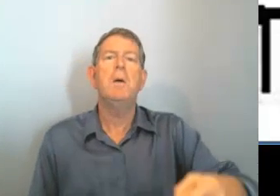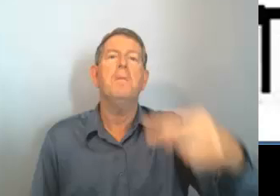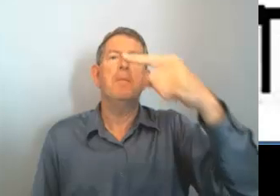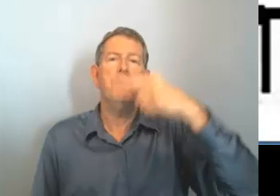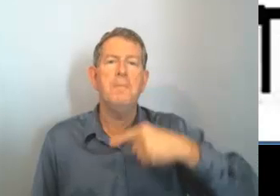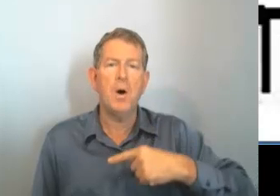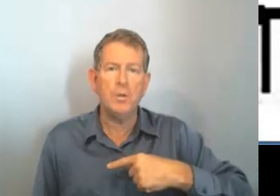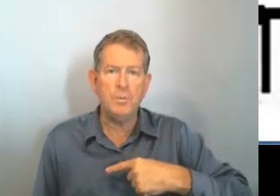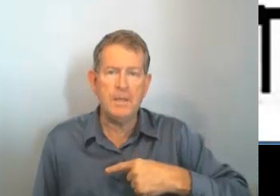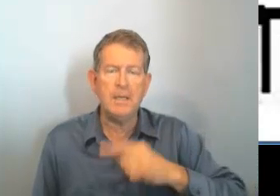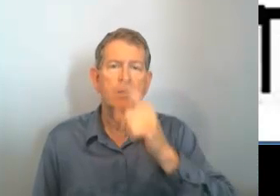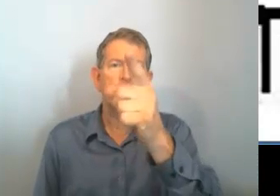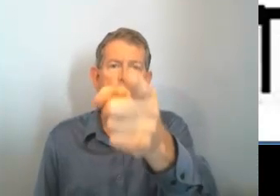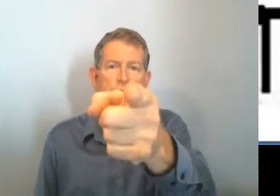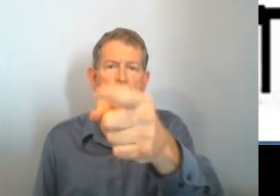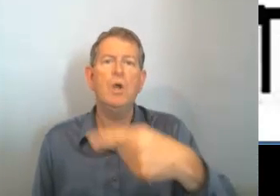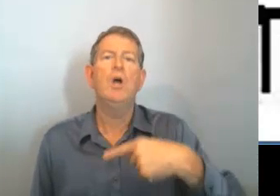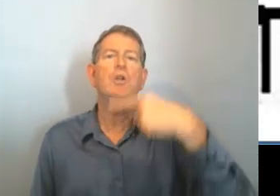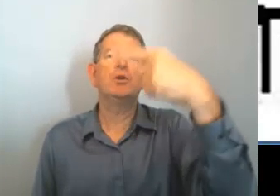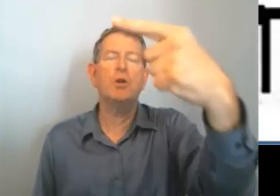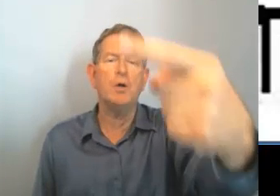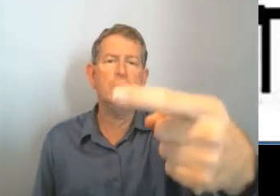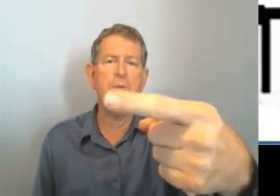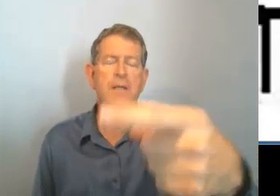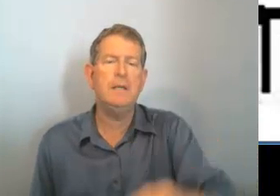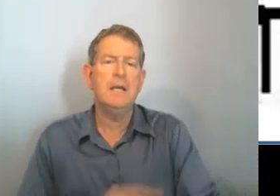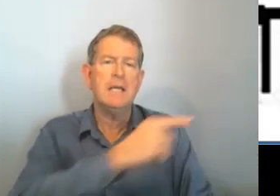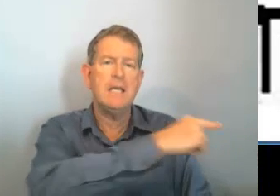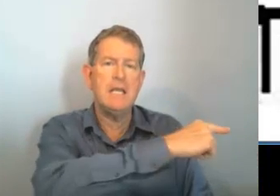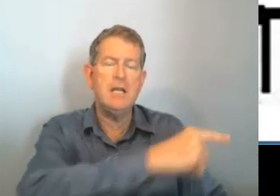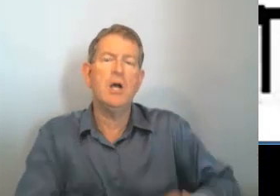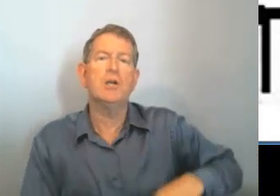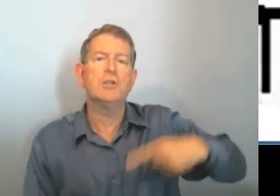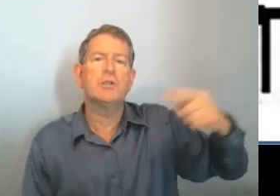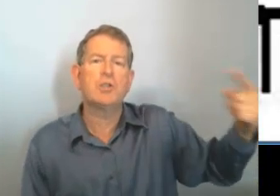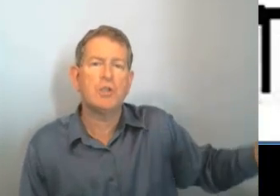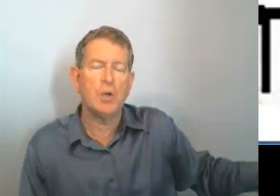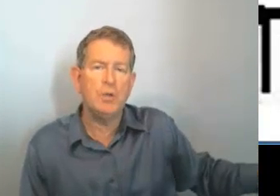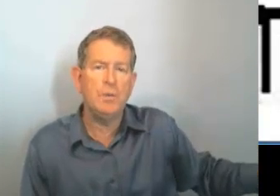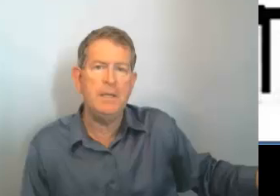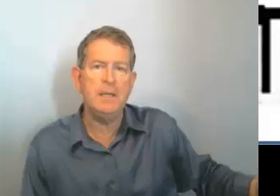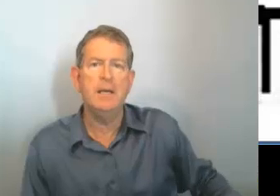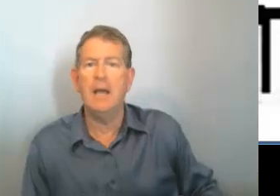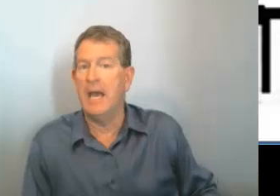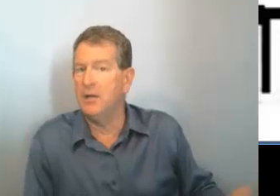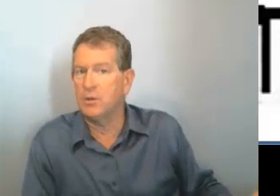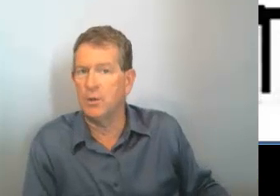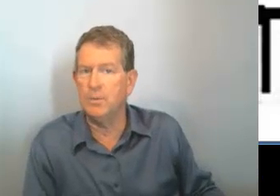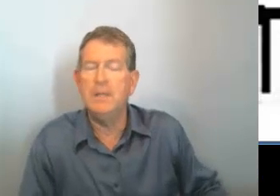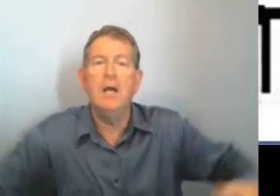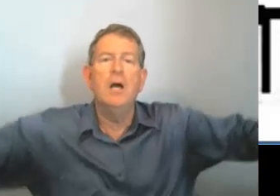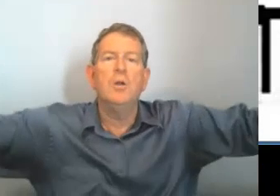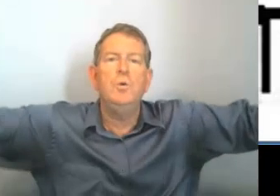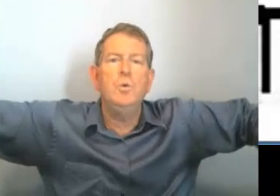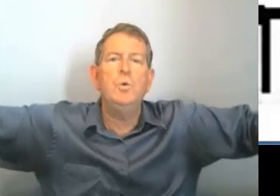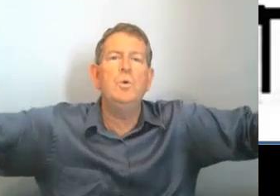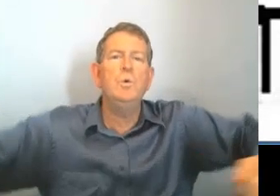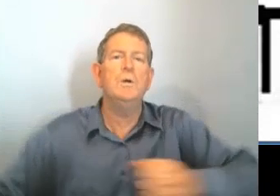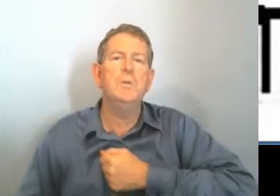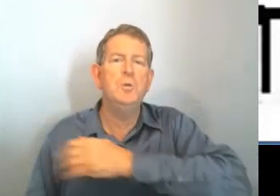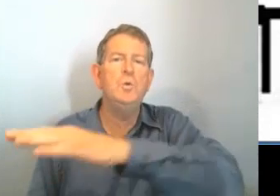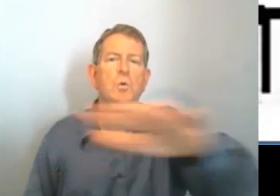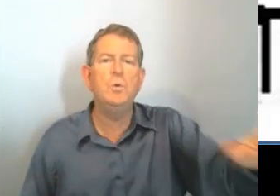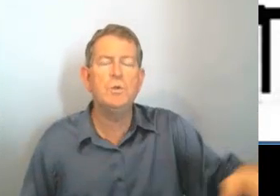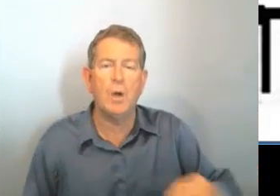Je m'ennuie, tu t'ennuies, il s'ennuie, elle s'ennuie,